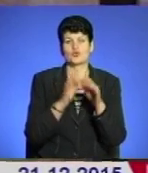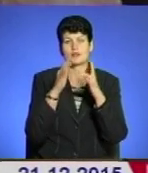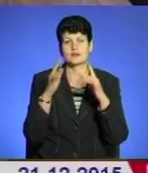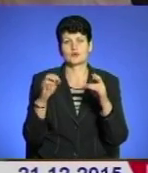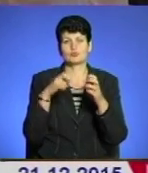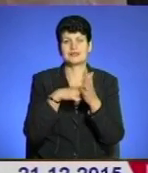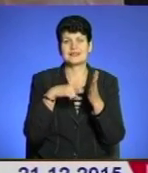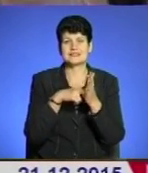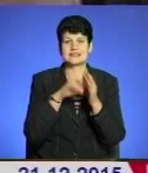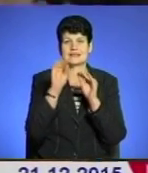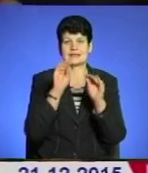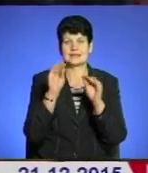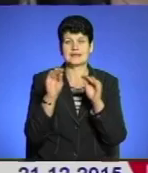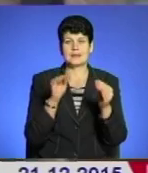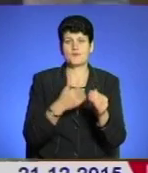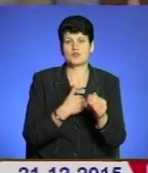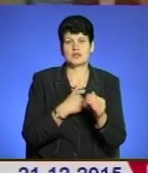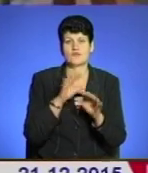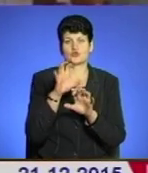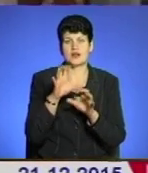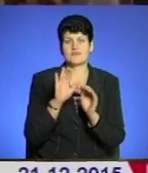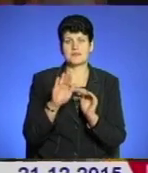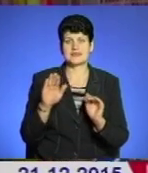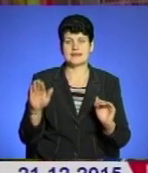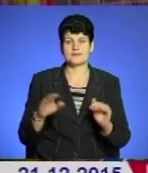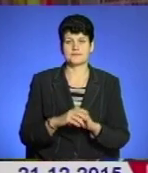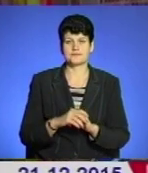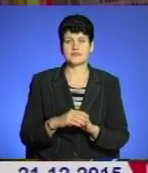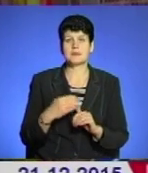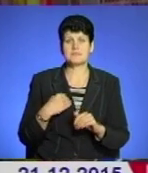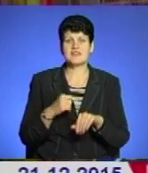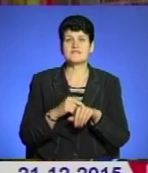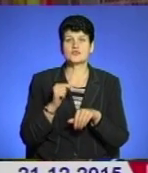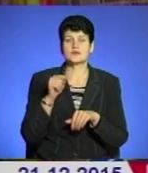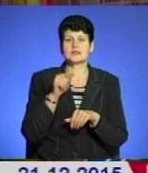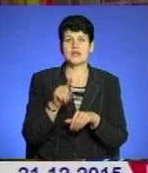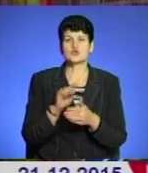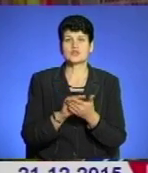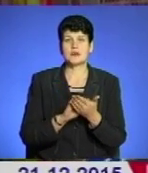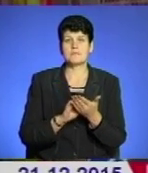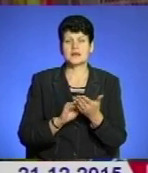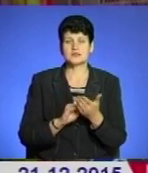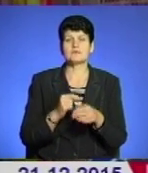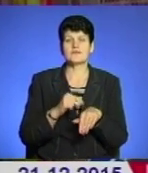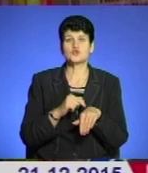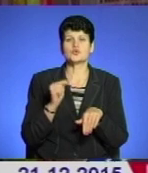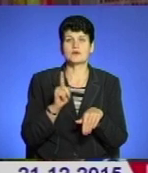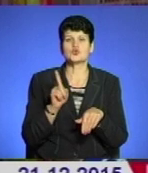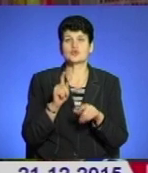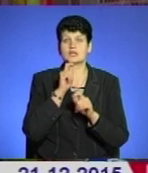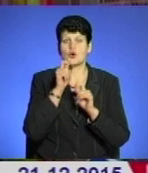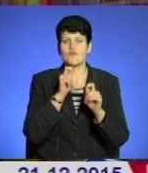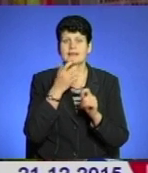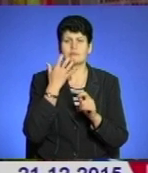із побажаннями та фотографіями дітей. Ми відчуваємо те, що написали на лозунгі, і ми відчуваємо, що справді дарувати